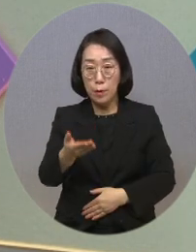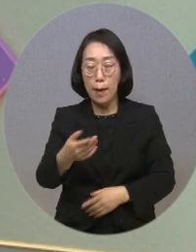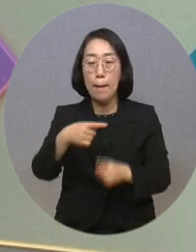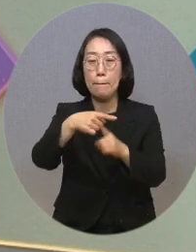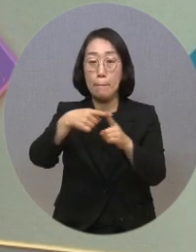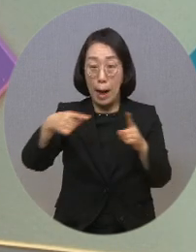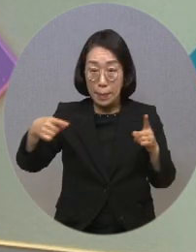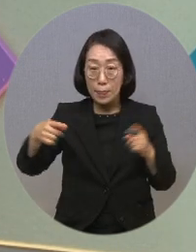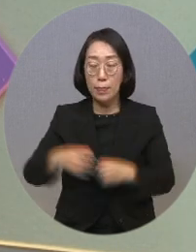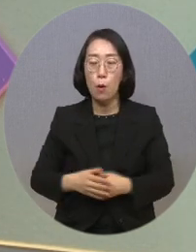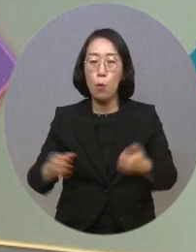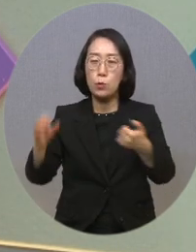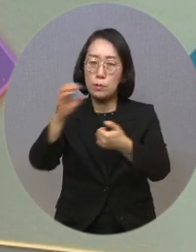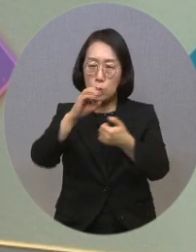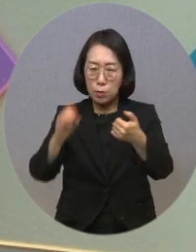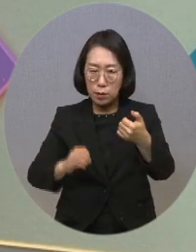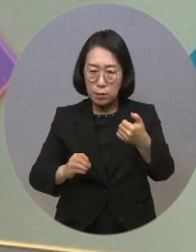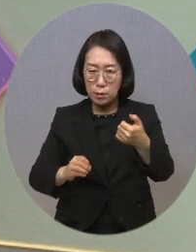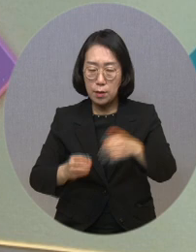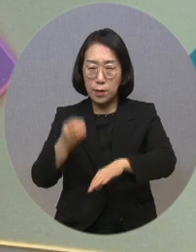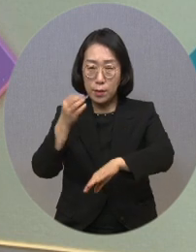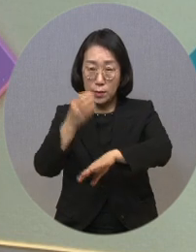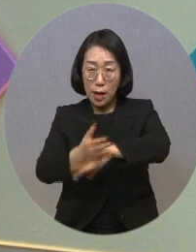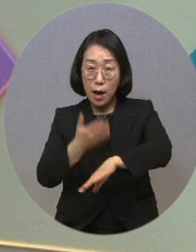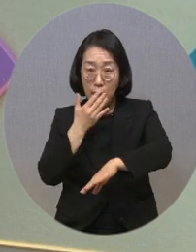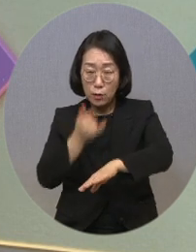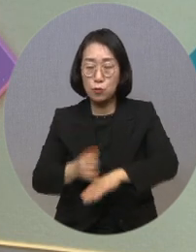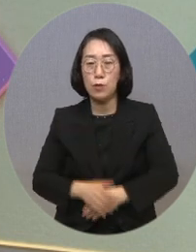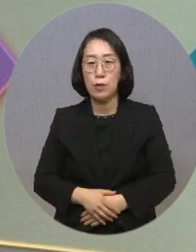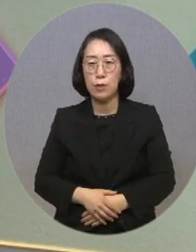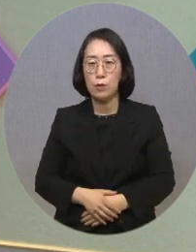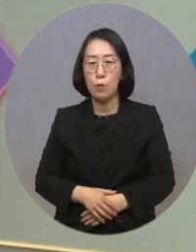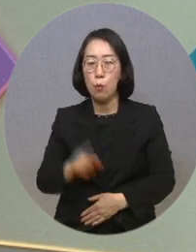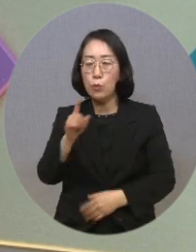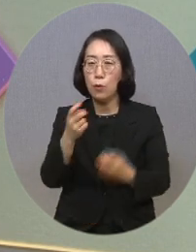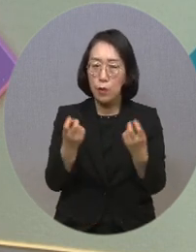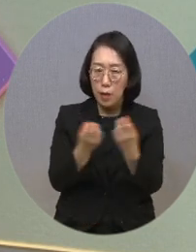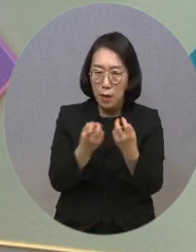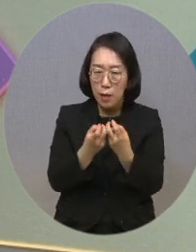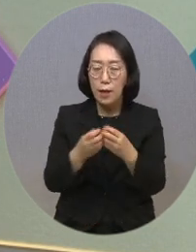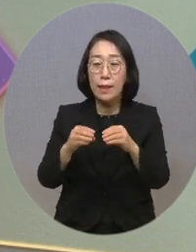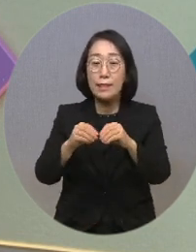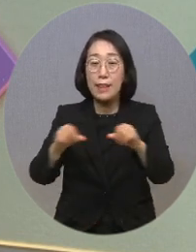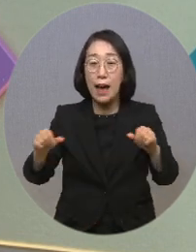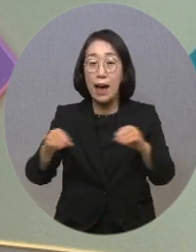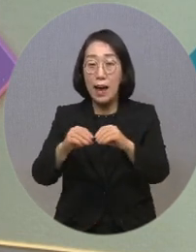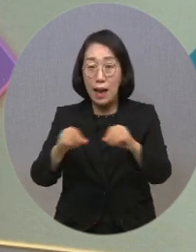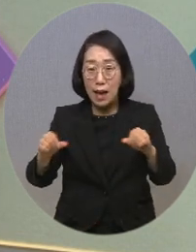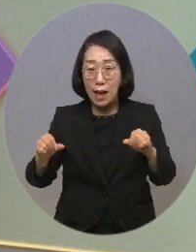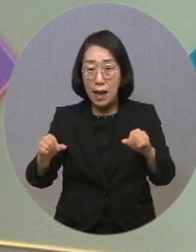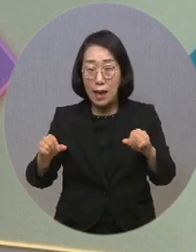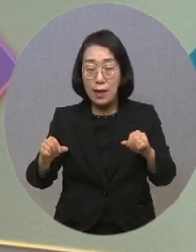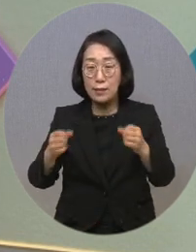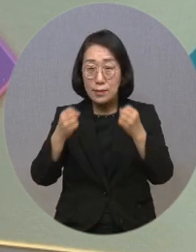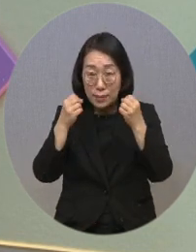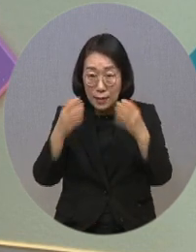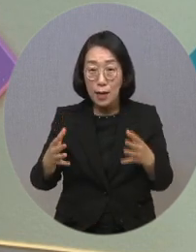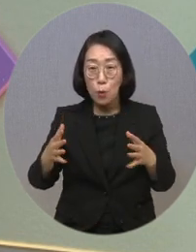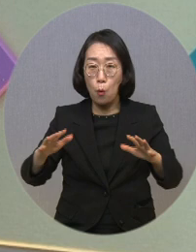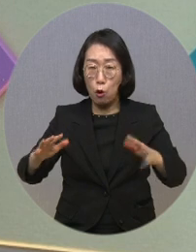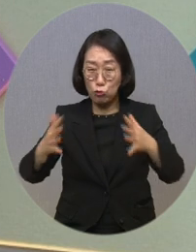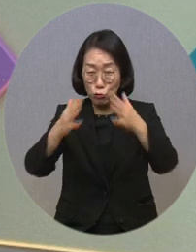정도의 아파트를 살 수 있도록 율촌 지역에다가 네. 하루빨리 배후 택지를 좀 개발을 해서 그분들이 맘